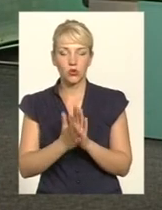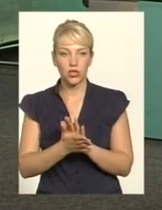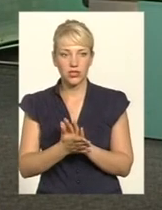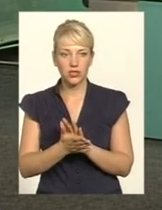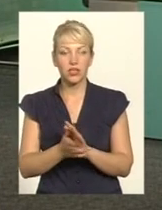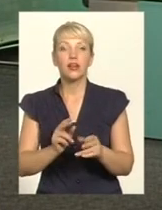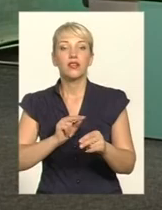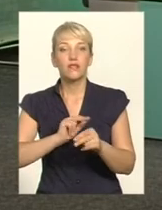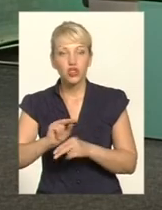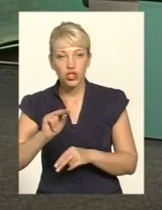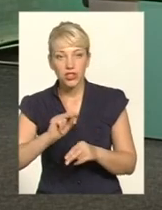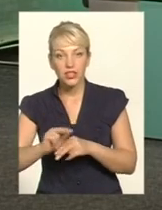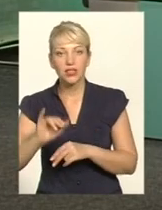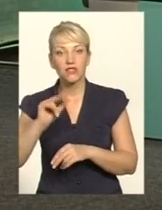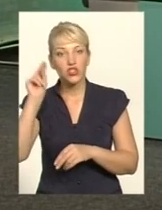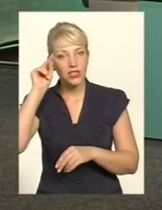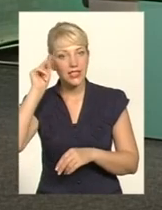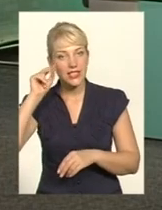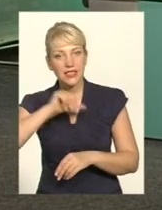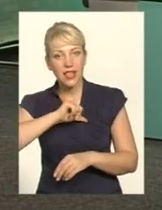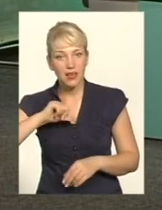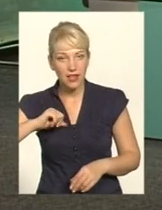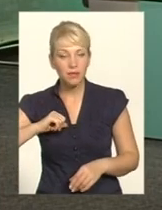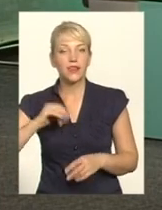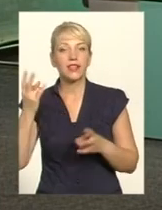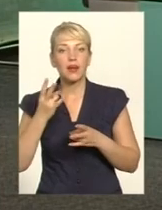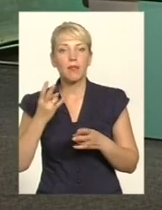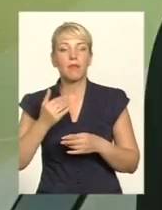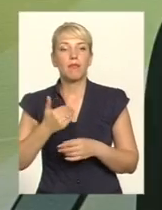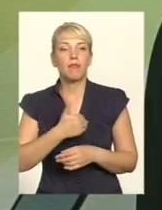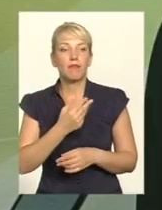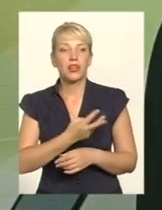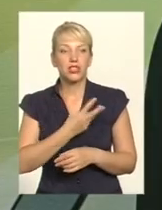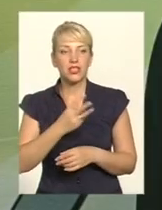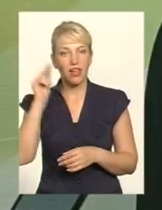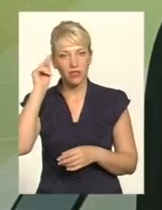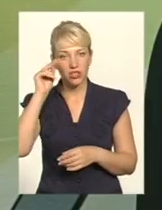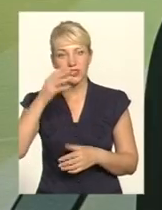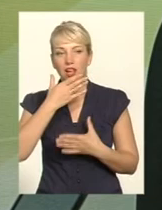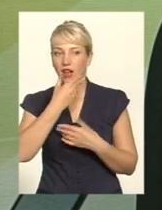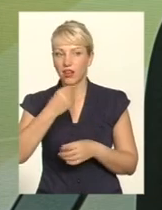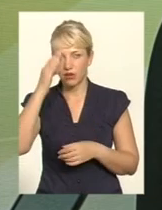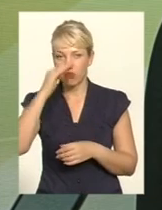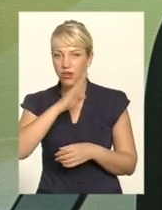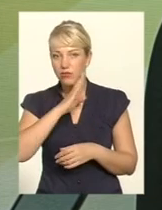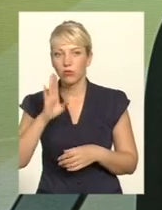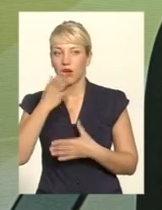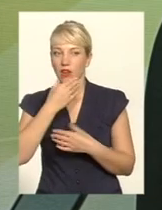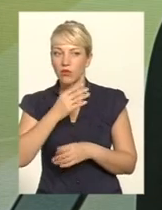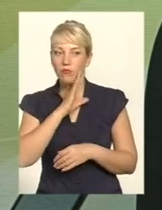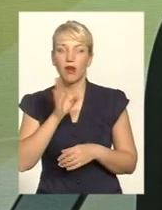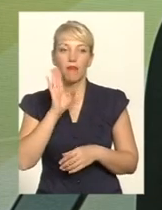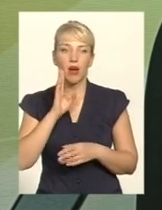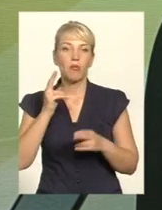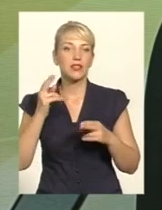Вчити. Вчитися і мати бажання навчитися бути гарним батьком і гарною мамою. Мамі спокійно,